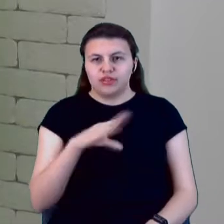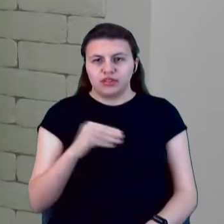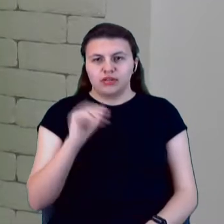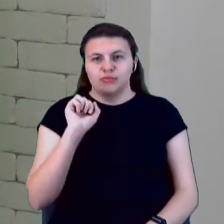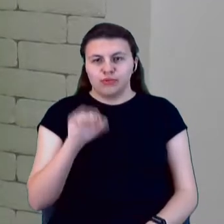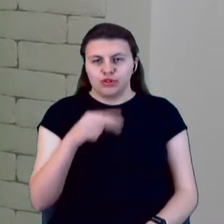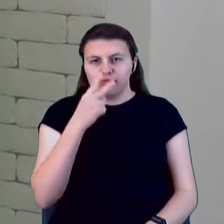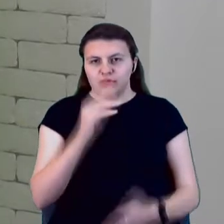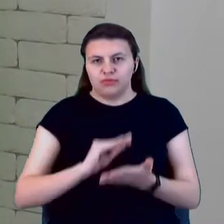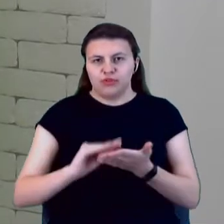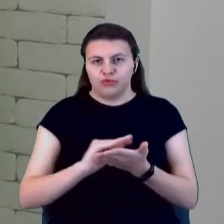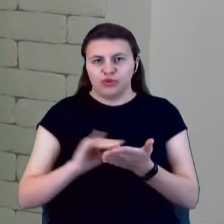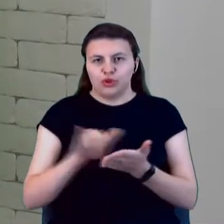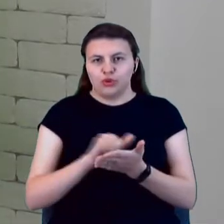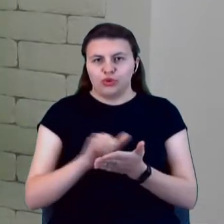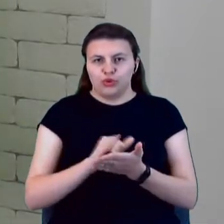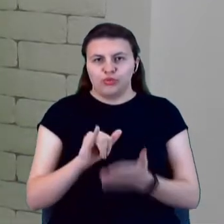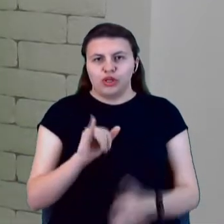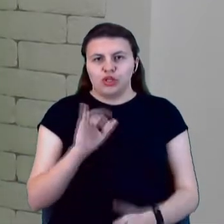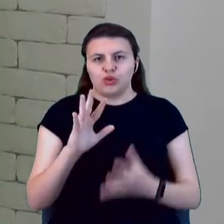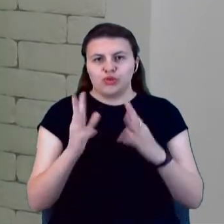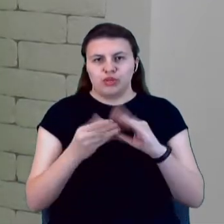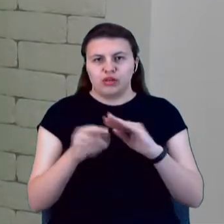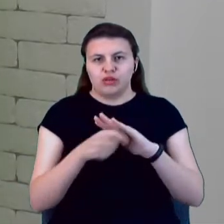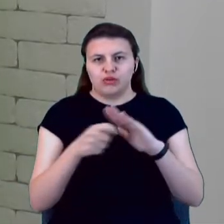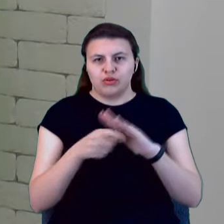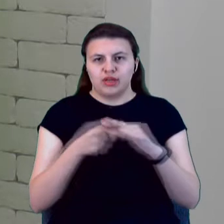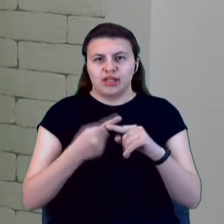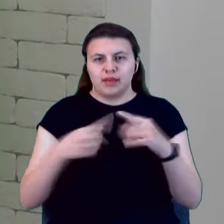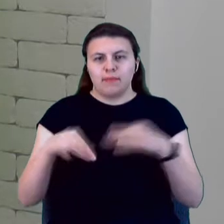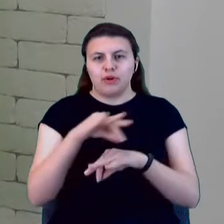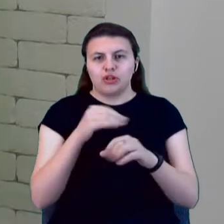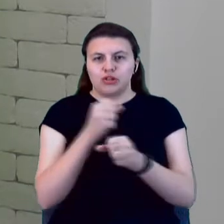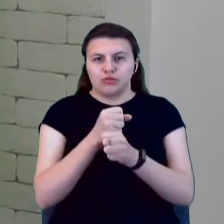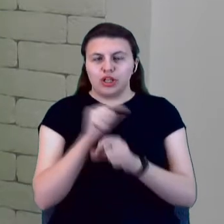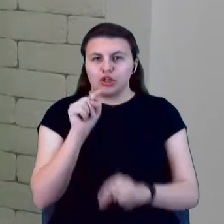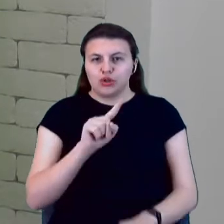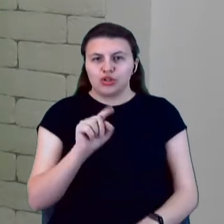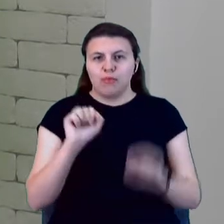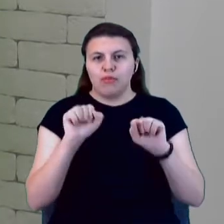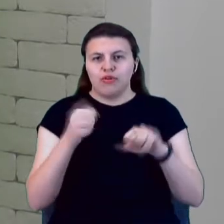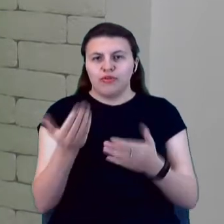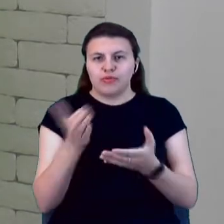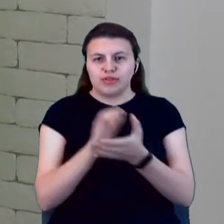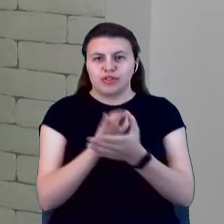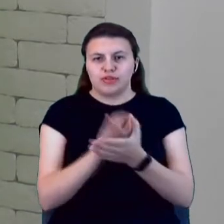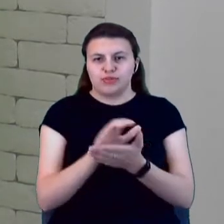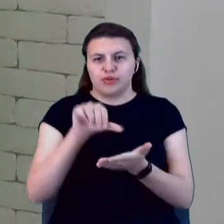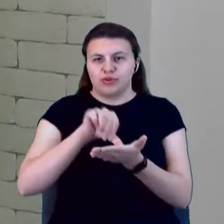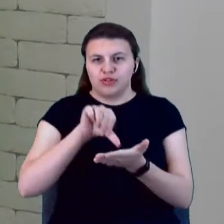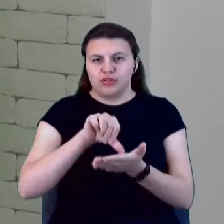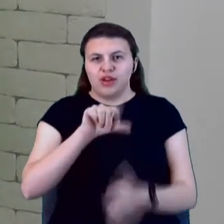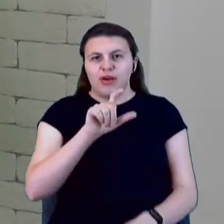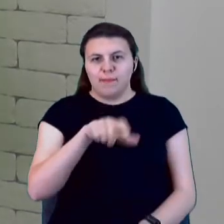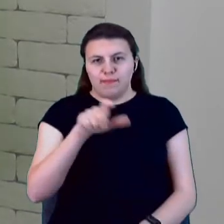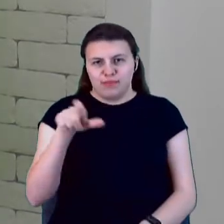нашому ютуб-каналі «Суспільне Донбас». Цей проект ми робимо для того, аби ви мали змогу познайомитись з кандидатами, познайомитись з їхніми